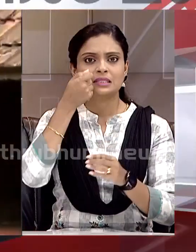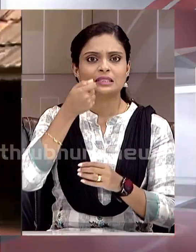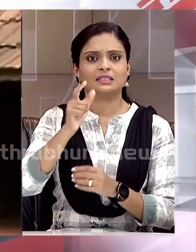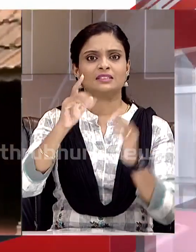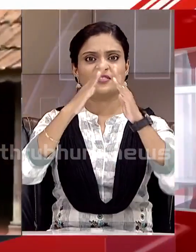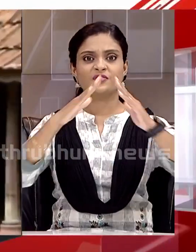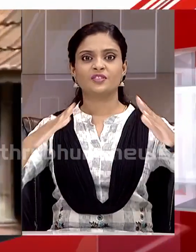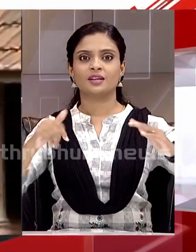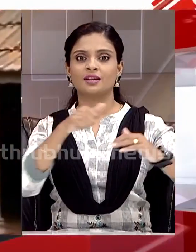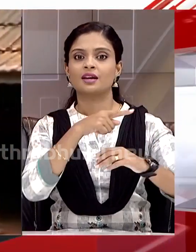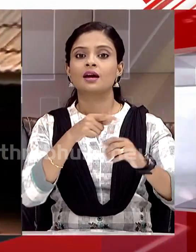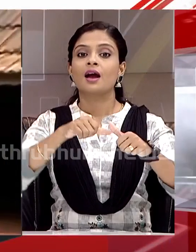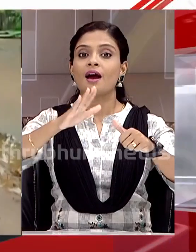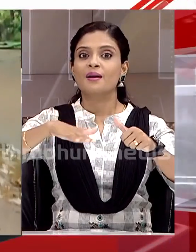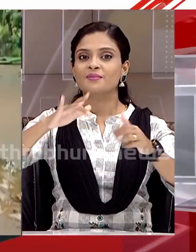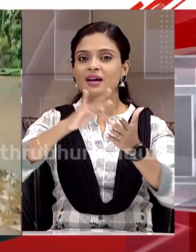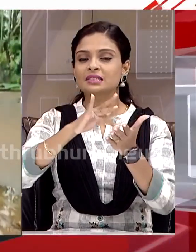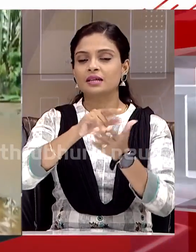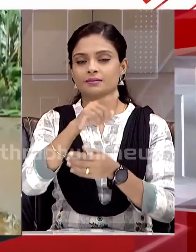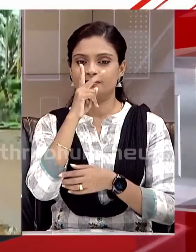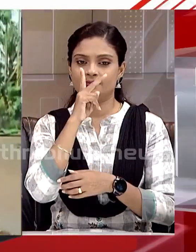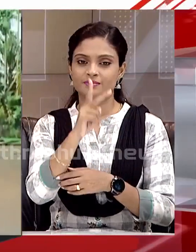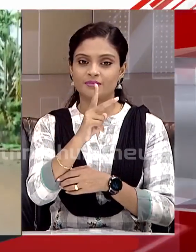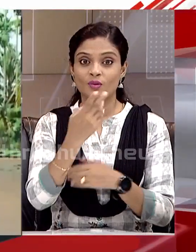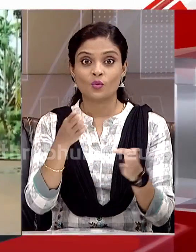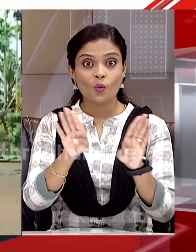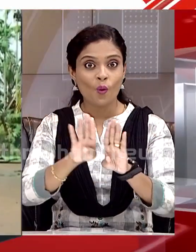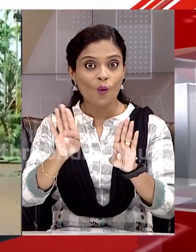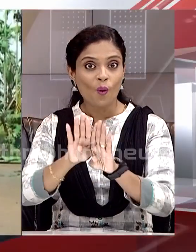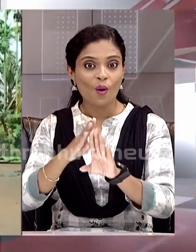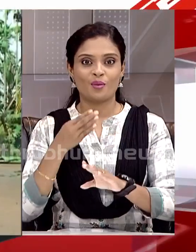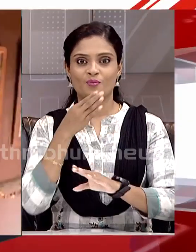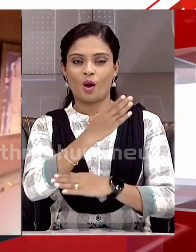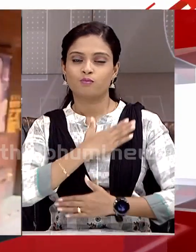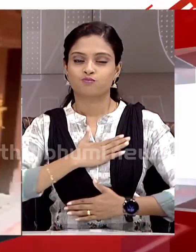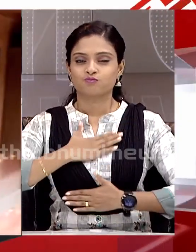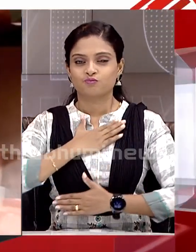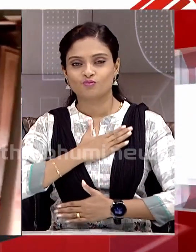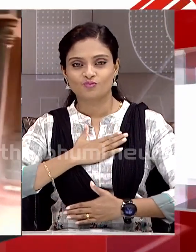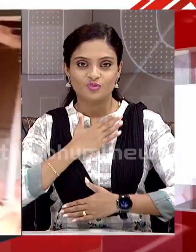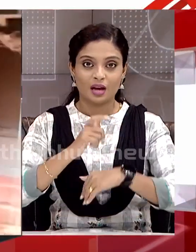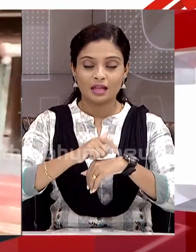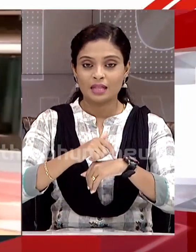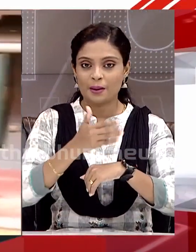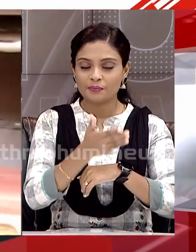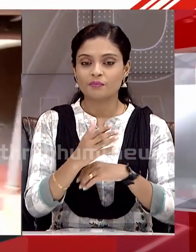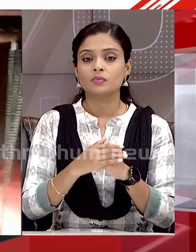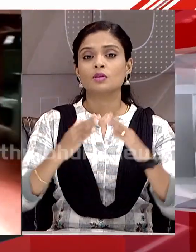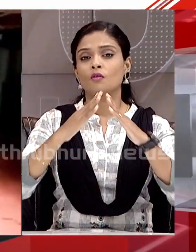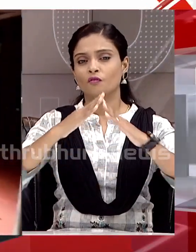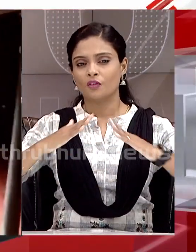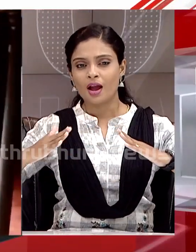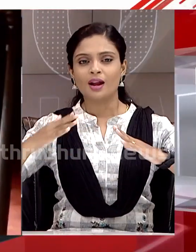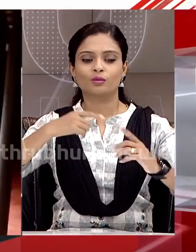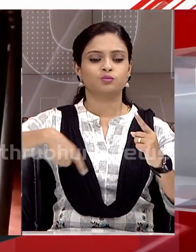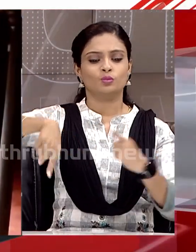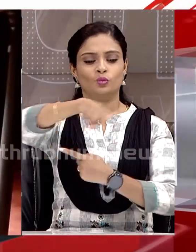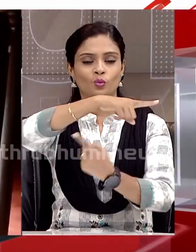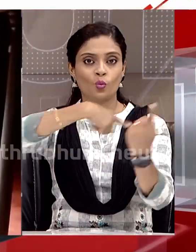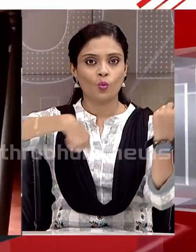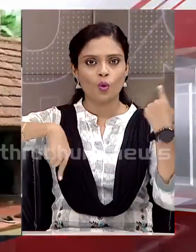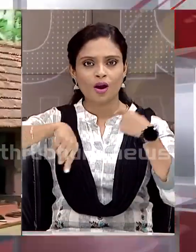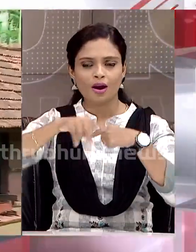അദ്ദേഹം അവധിക്കാലം ചെലവഴിച്ചിരുന്നത്. മുത്തശ്ശൻ കൃഷ്ണയ്യരോടൊപ്പം അവധിക്കാലം ഇവിടെ ചെലവഴിക്കുമ്പോൾ ഈ വീടും ഈ പ്രദേശവുമൊക്കെയാണ് തന്നെ